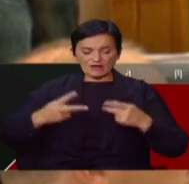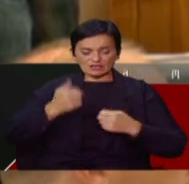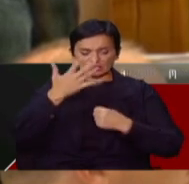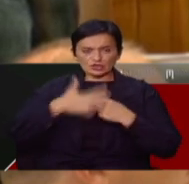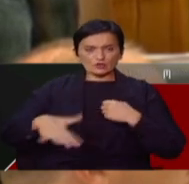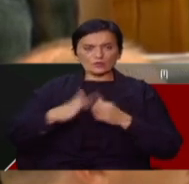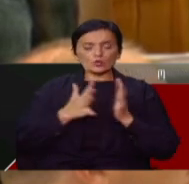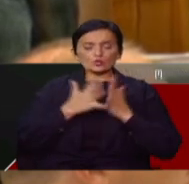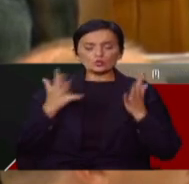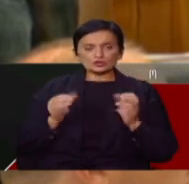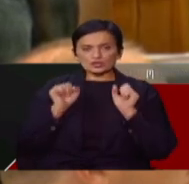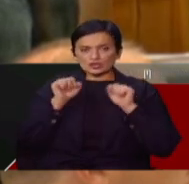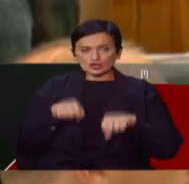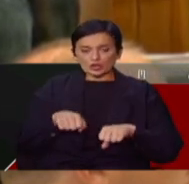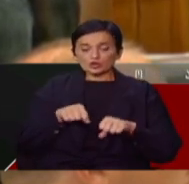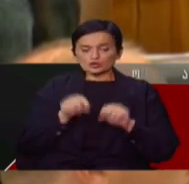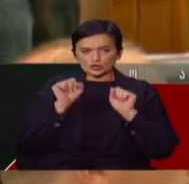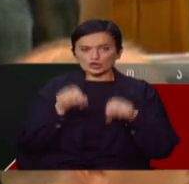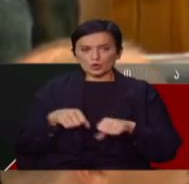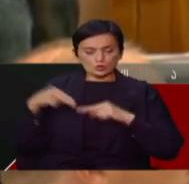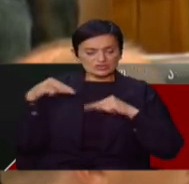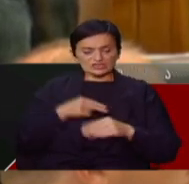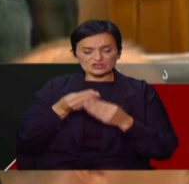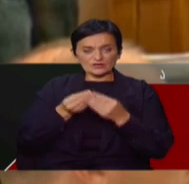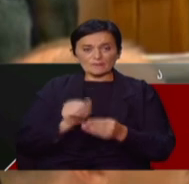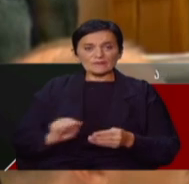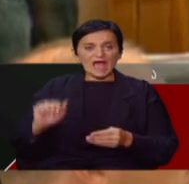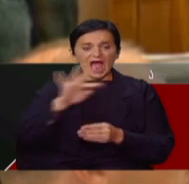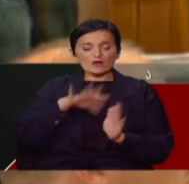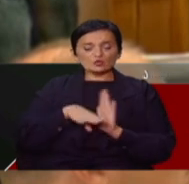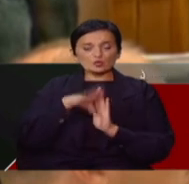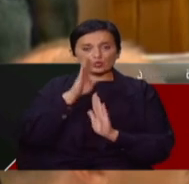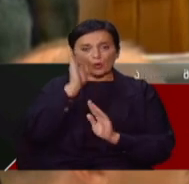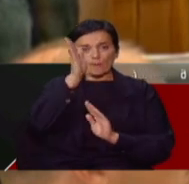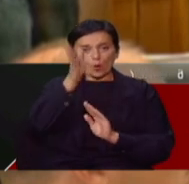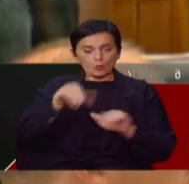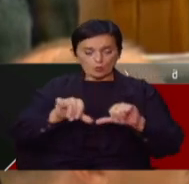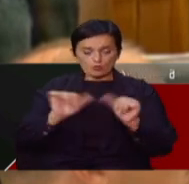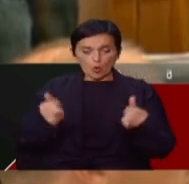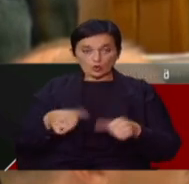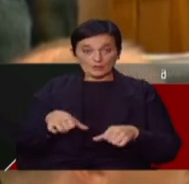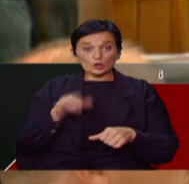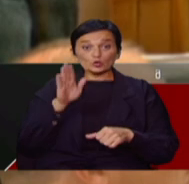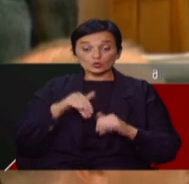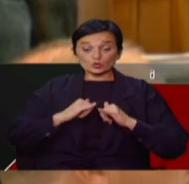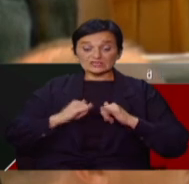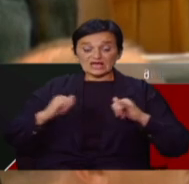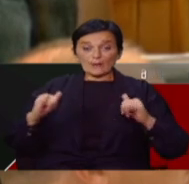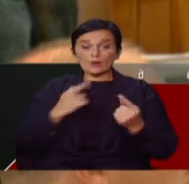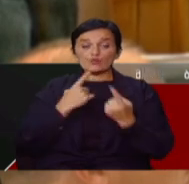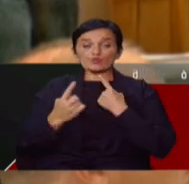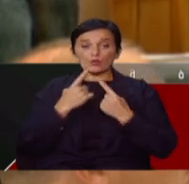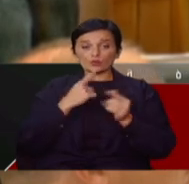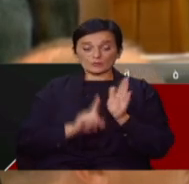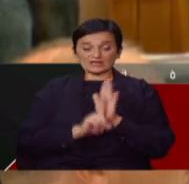ქვეყნად უდიდესი შესაძლებლობებით, რომელსაც შეუძლია წვლილი შეიტანოს ევროპის უკეთესი მომავლის ფორმირებაში. თუმცა გაფართოების